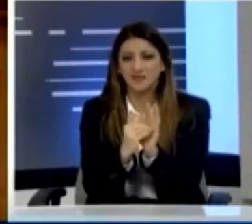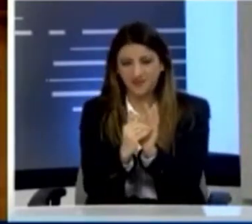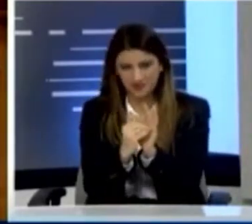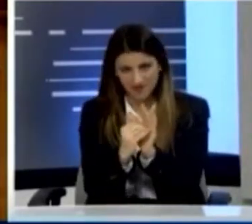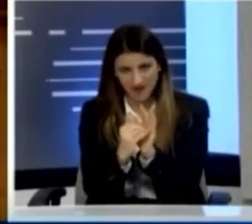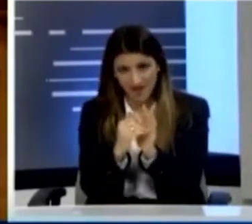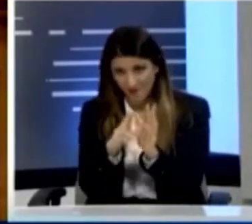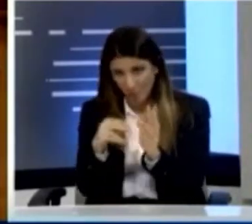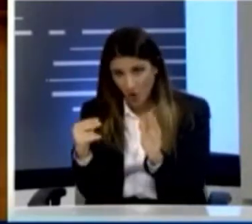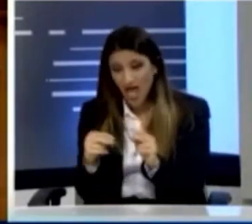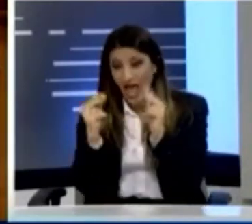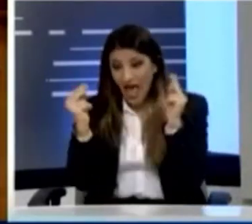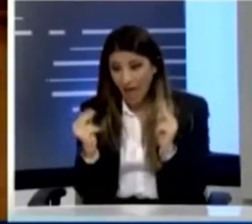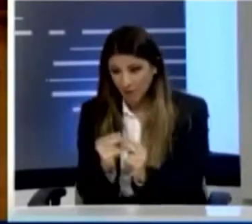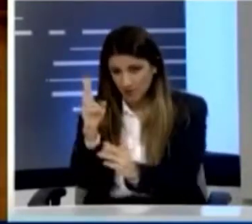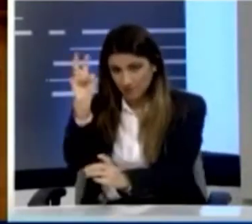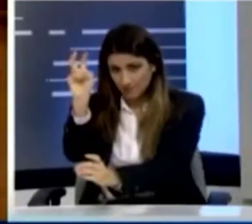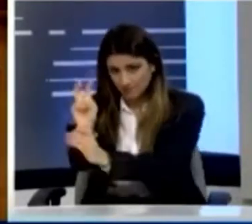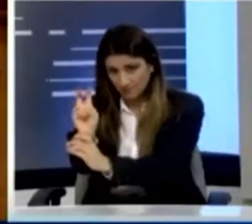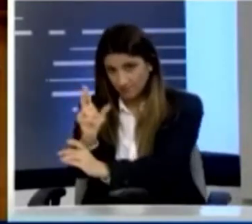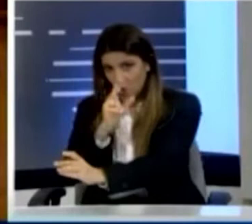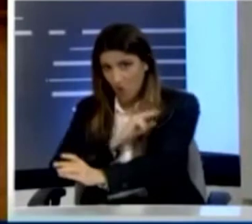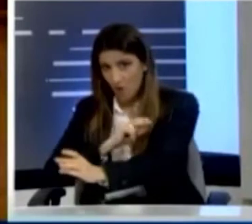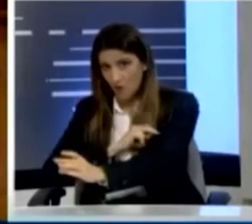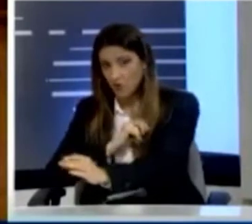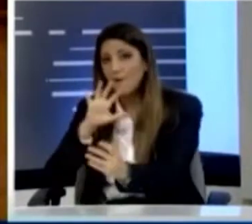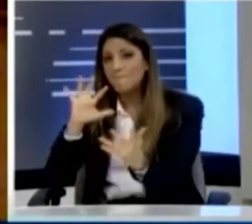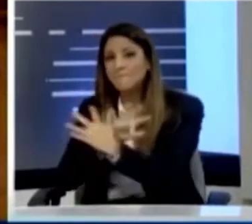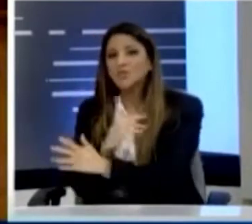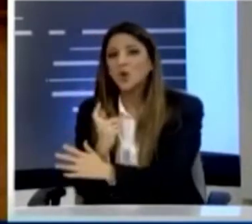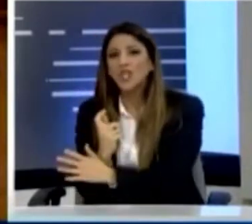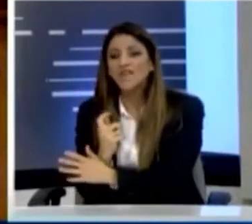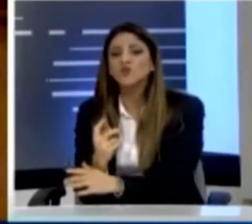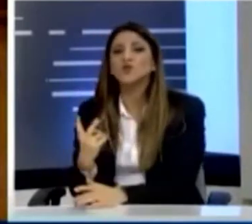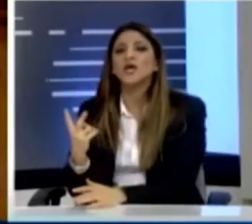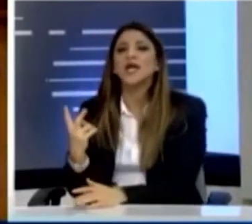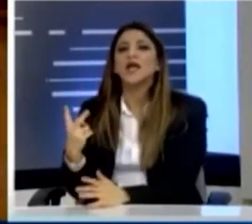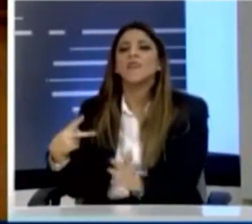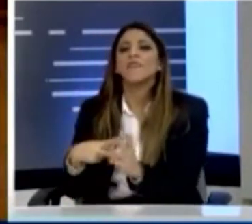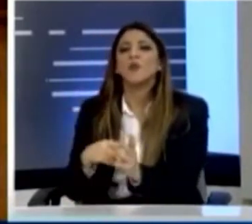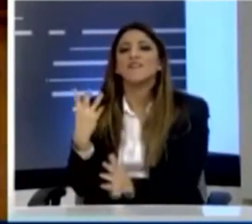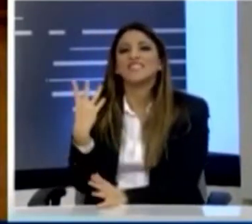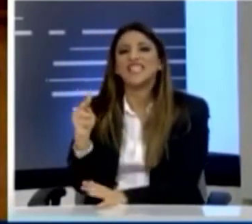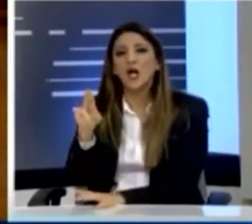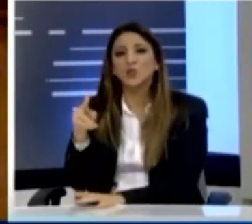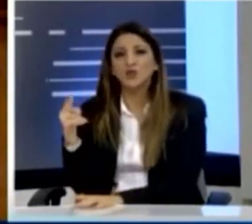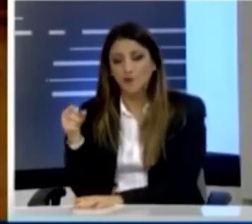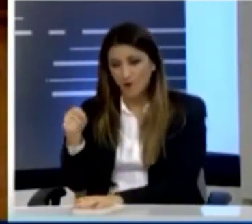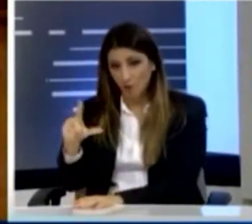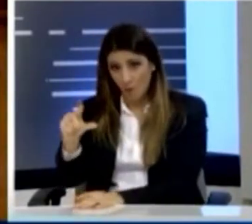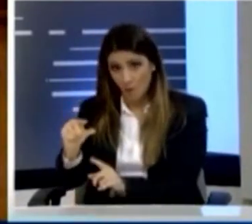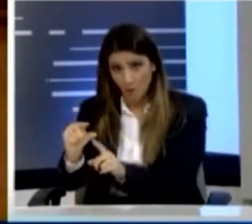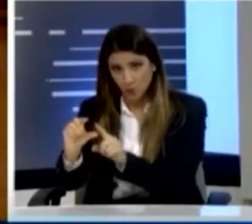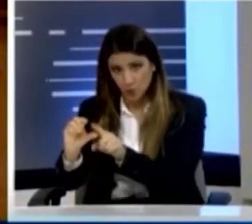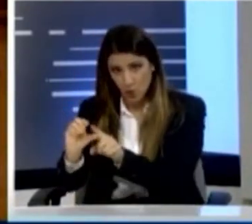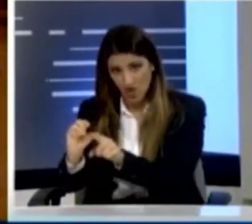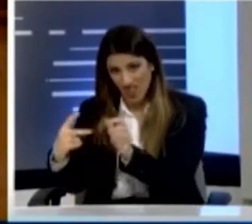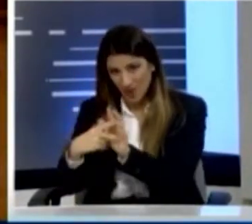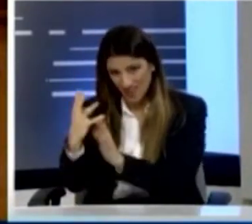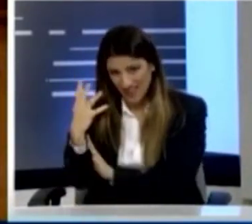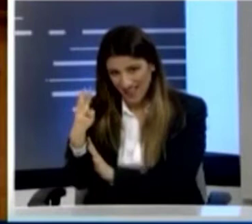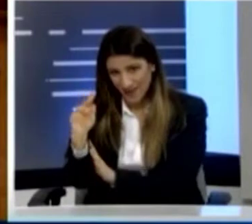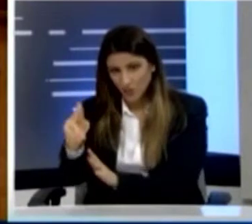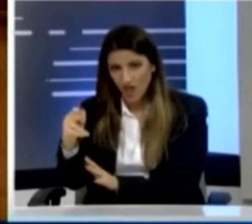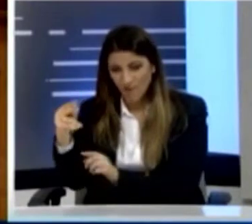18.449,24. Συνεπώς, απέμεινε υπέρ της Manwork μεικτό κέρδος 2.400 ευρώ. Το ποσό λοιπόν αυτό, το